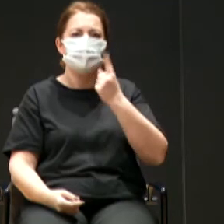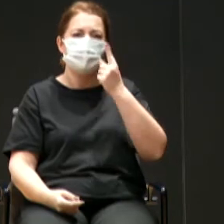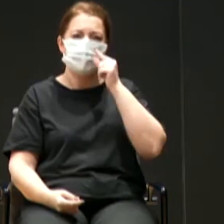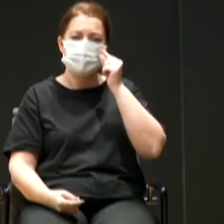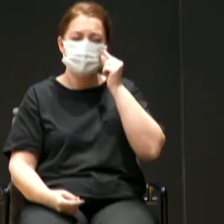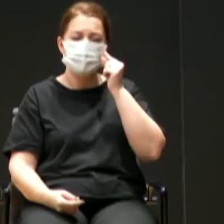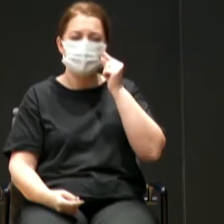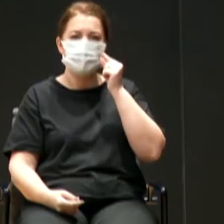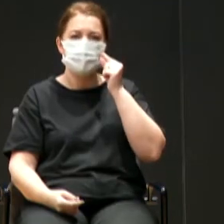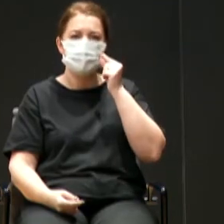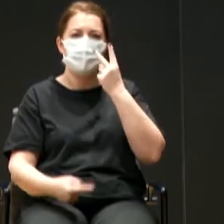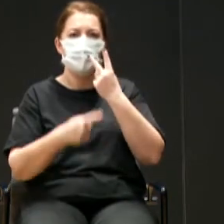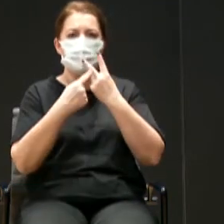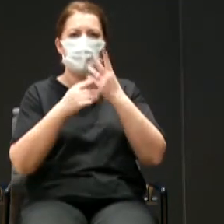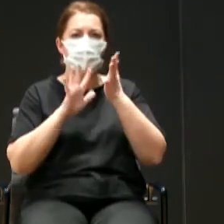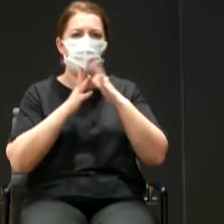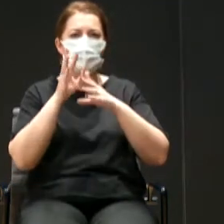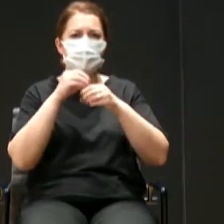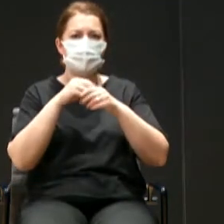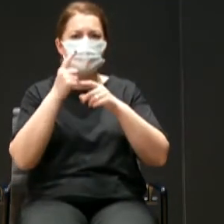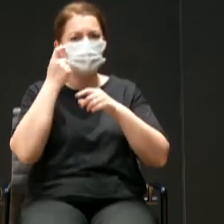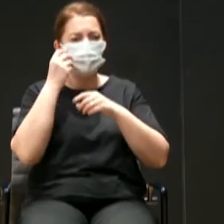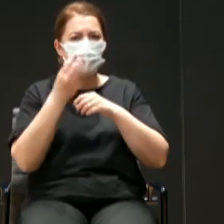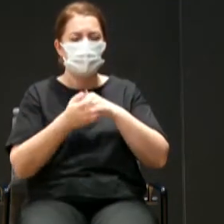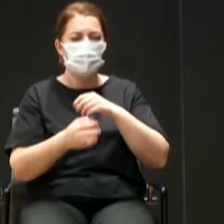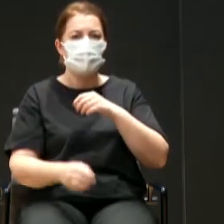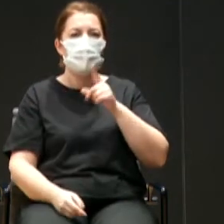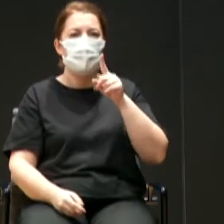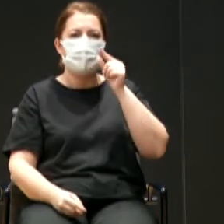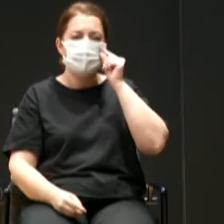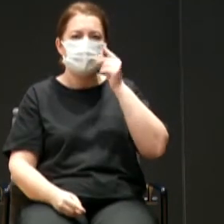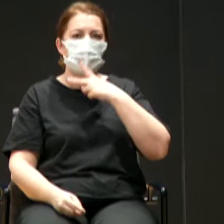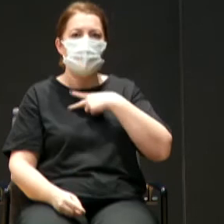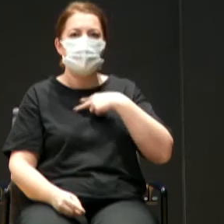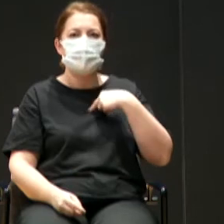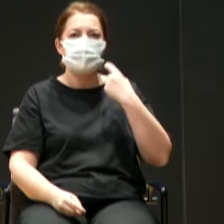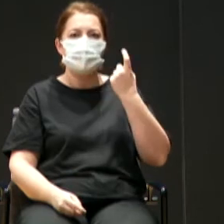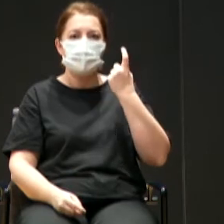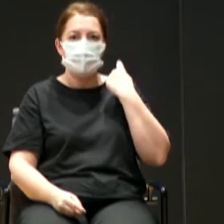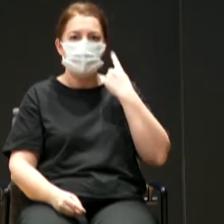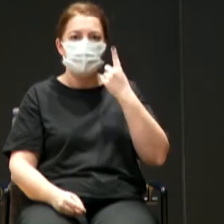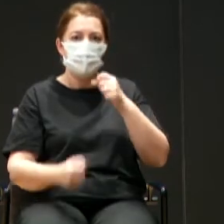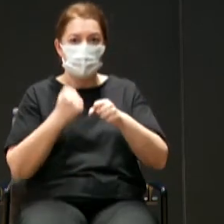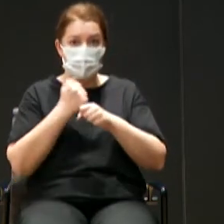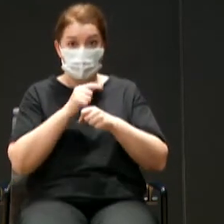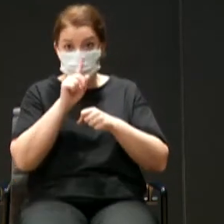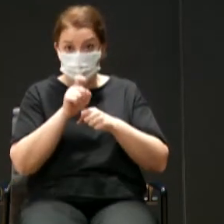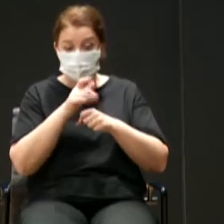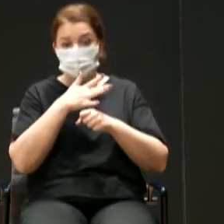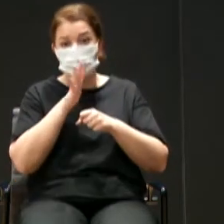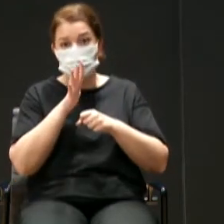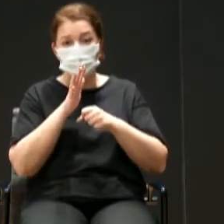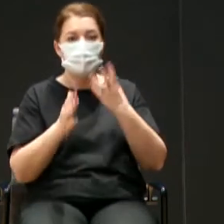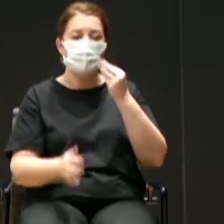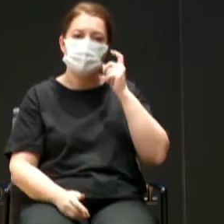kişi Yakuplu Ormanı ile alakalı bir bilgi verdi. Şimdi o kişi belediyemizin yetkili bir görevlisi miydi bilmiyorum. Ki olduğunu